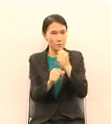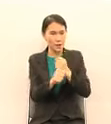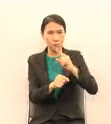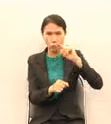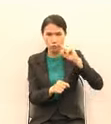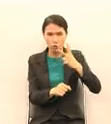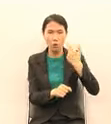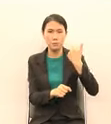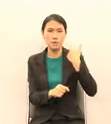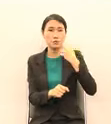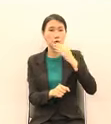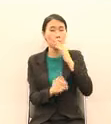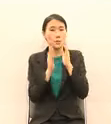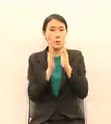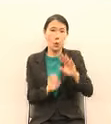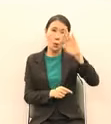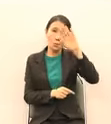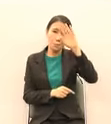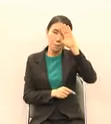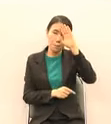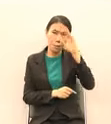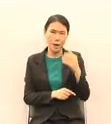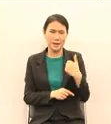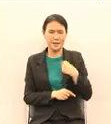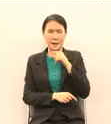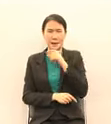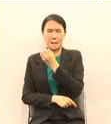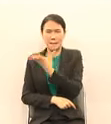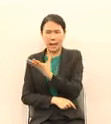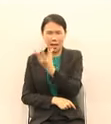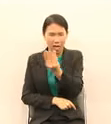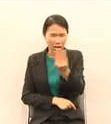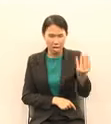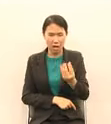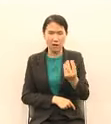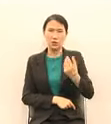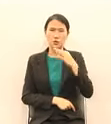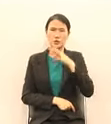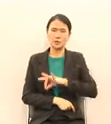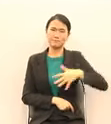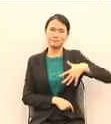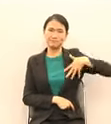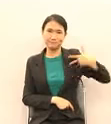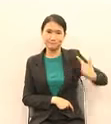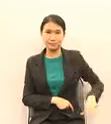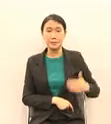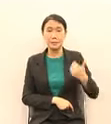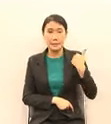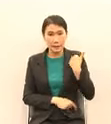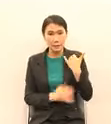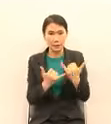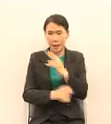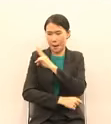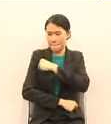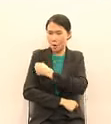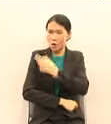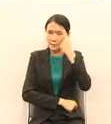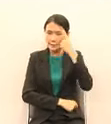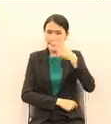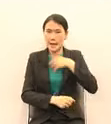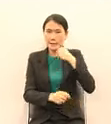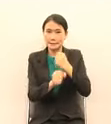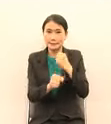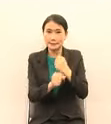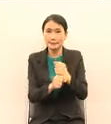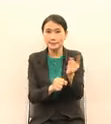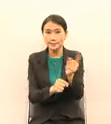การมีผู้ป่วยประปรายอย่างนี้เนี่ยเรายังไม่สบายใจนะครับแล้วสิ่งที่เราก็ต้องกังวลต่อไปก็คืออีกส่ว